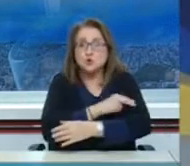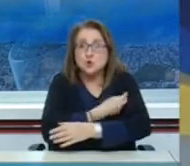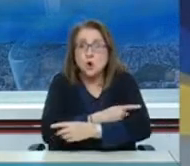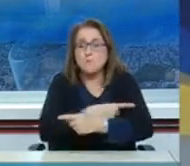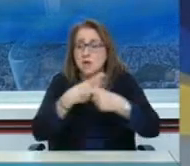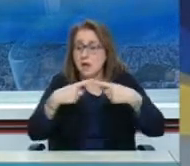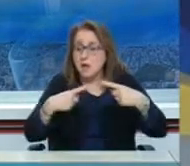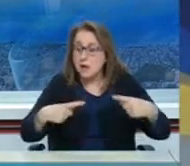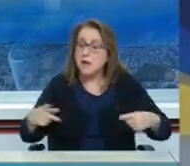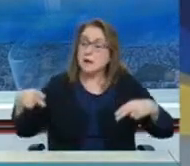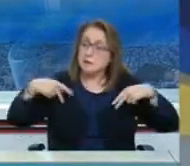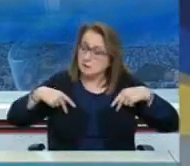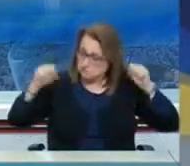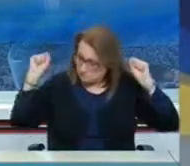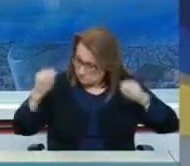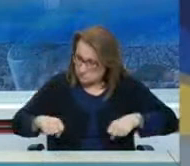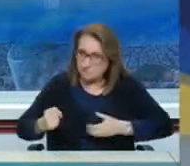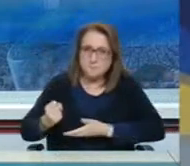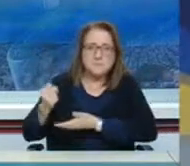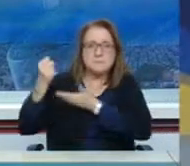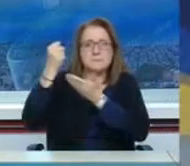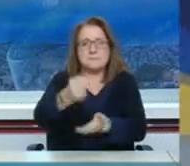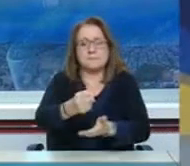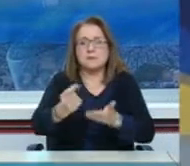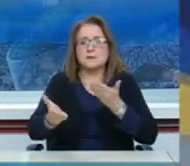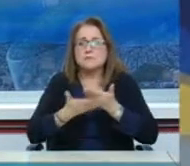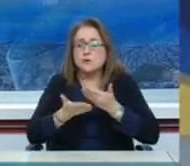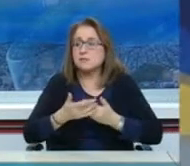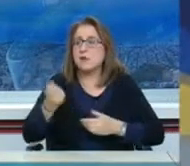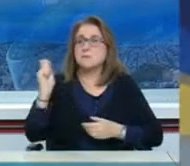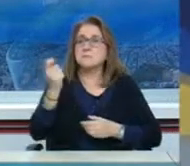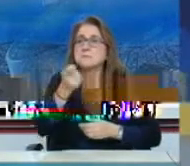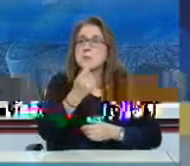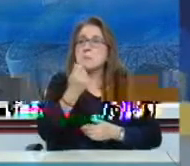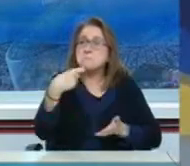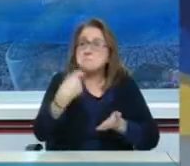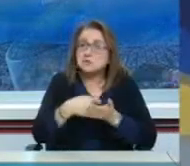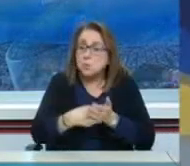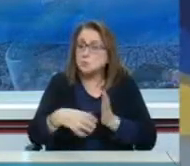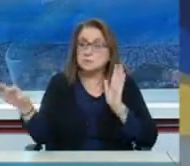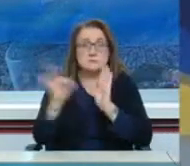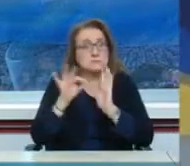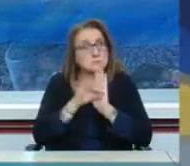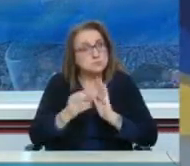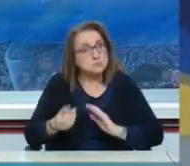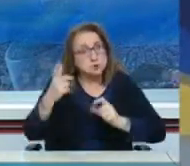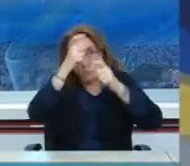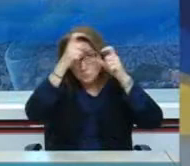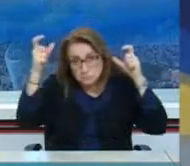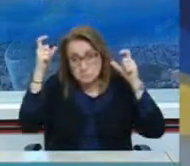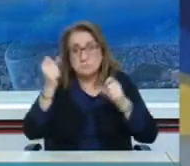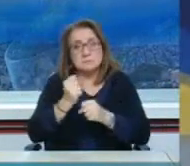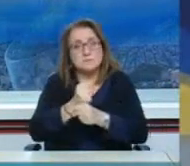στην πράξη νομοθετικού περιεχομένου, αναφορικά με έξοδα μισθοδοσίας, εξοπλισμό ΜΕΘ,